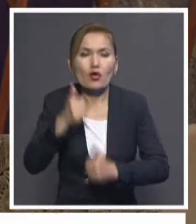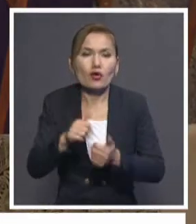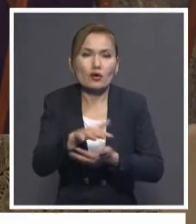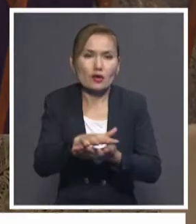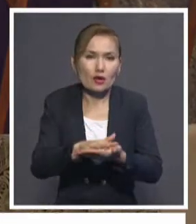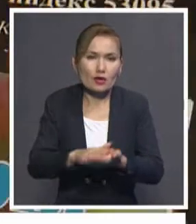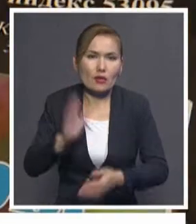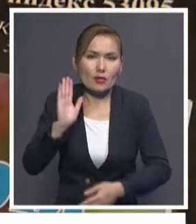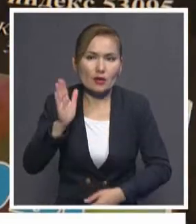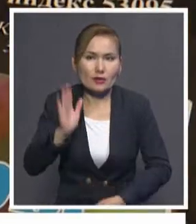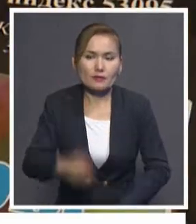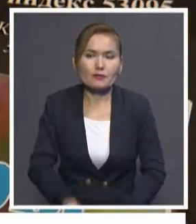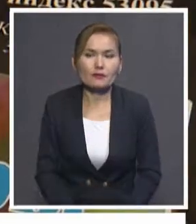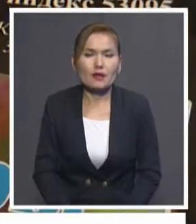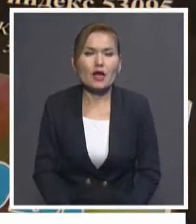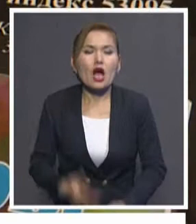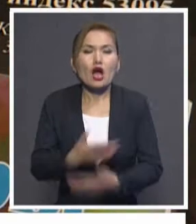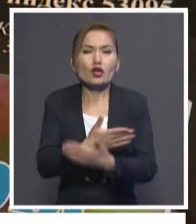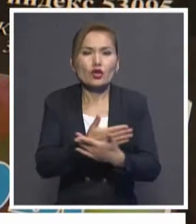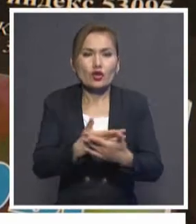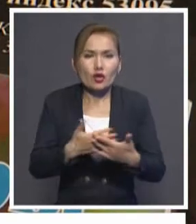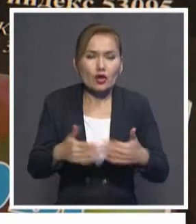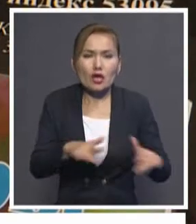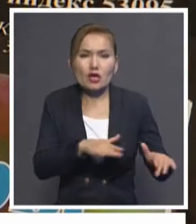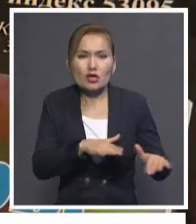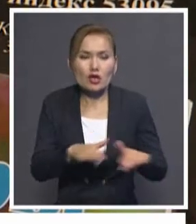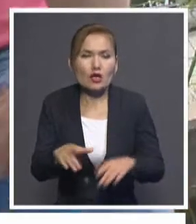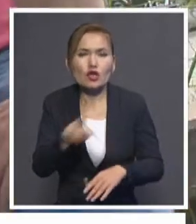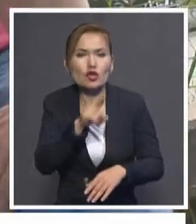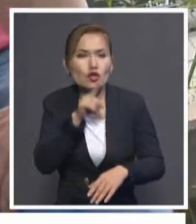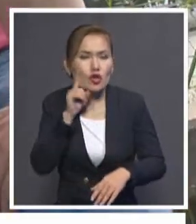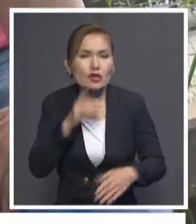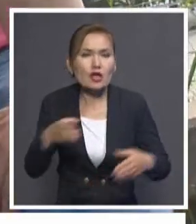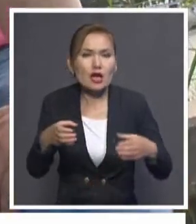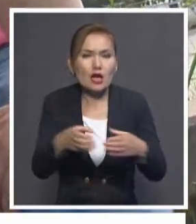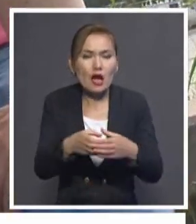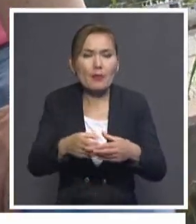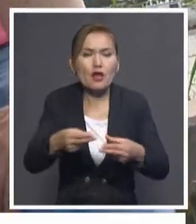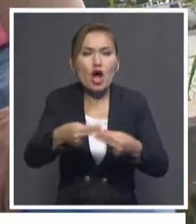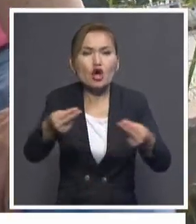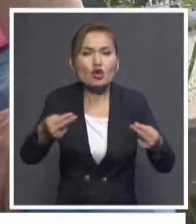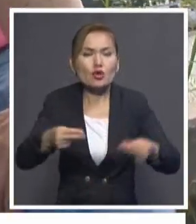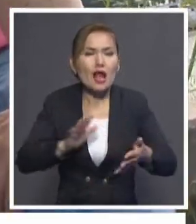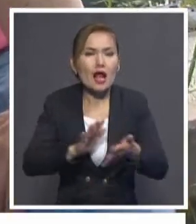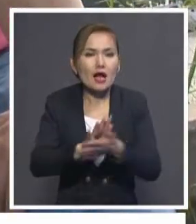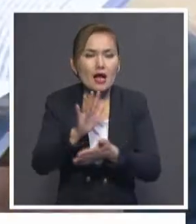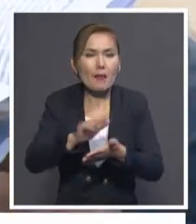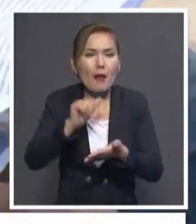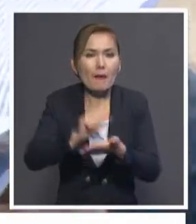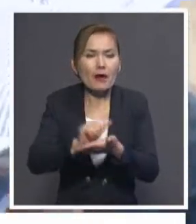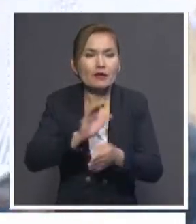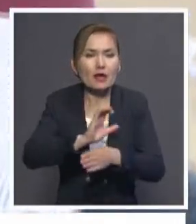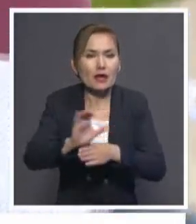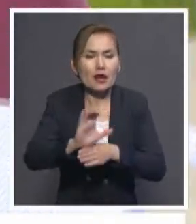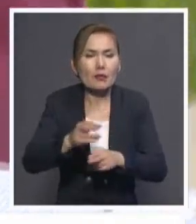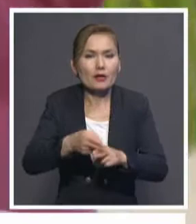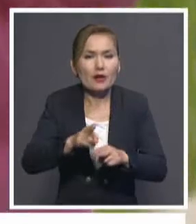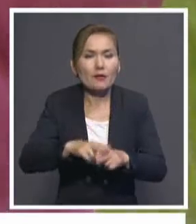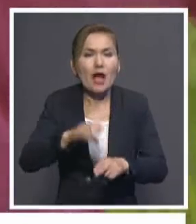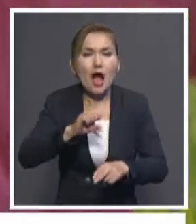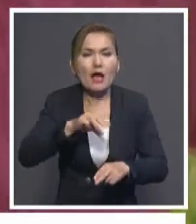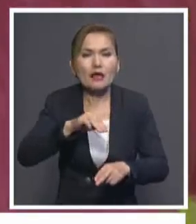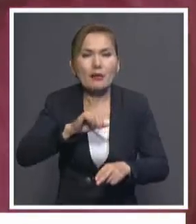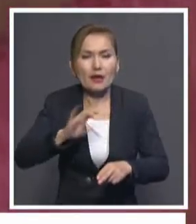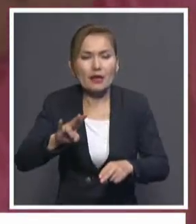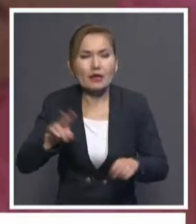жалғастырып шығара бермейік деп. Түрлі шаралардан бөлек жастарымыз омбы қазақтар атты журнал шығаруды қолға алған. 2014 жылы атамекен атауымен жарық көрген